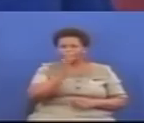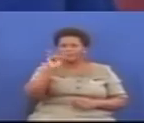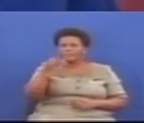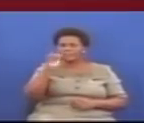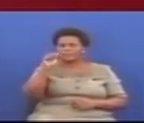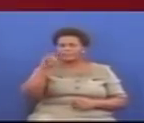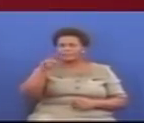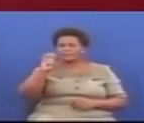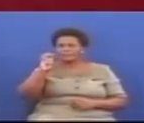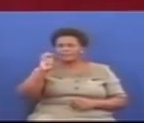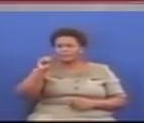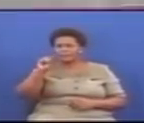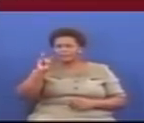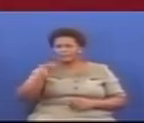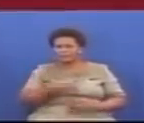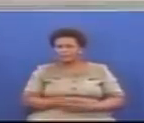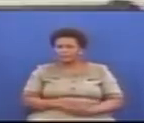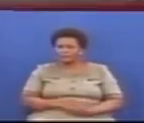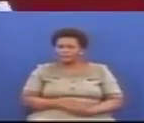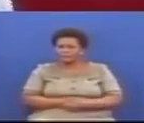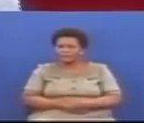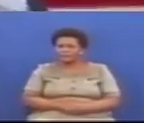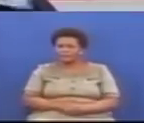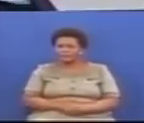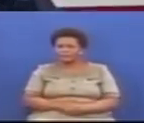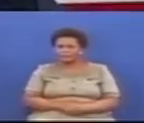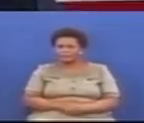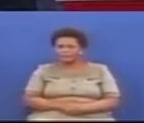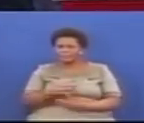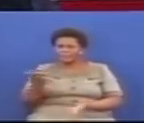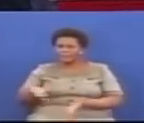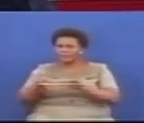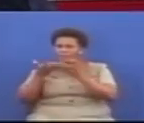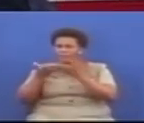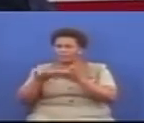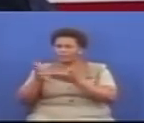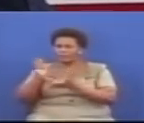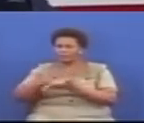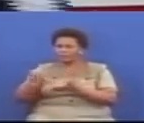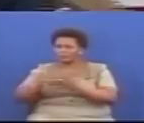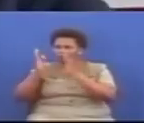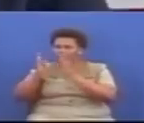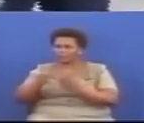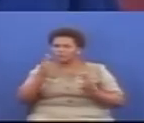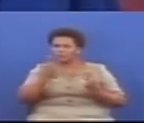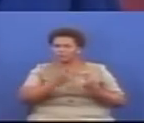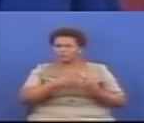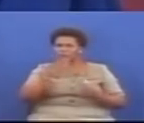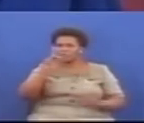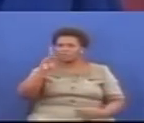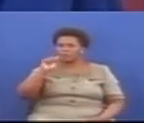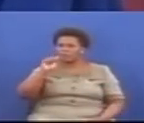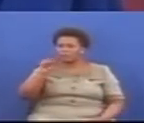Asante sana. Karibu. Naibu Katibu Mkuu Dr. Hatibu Kazungu.